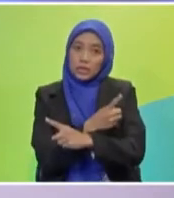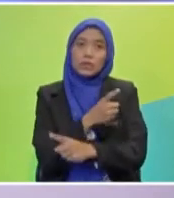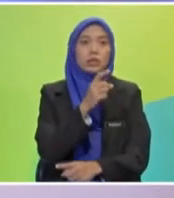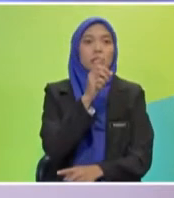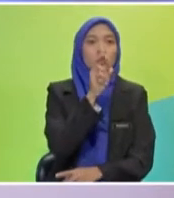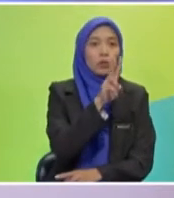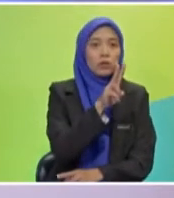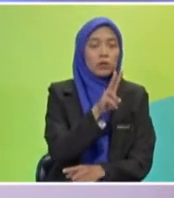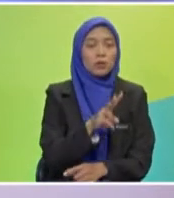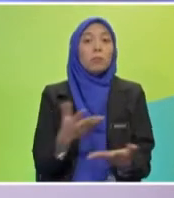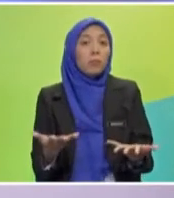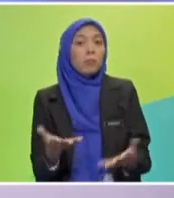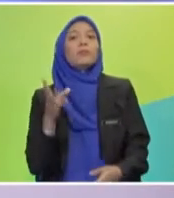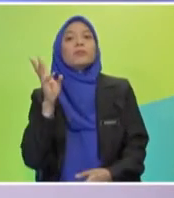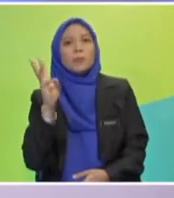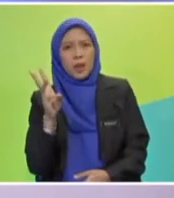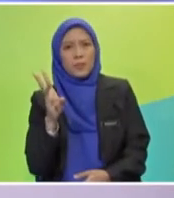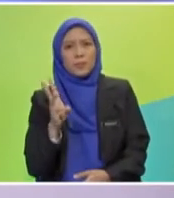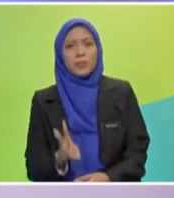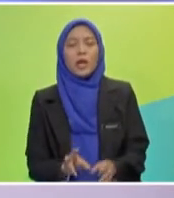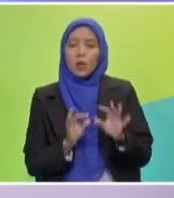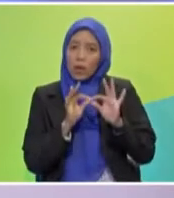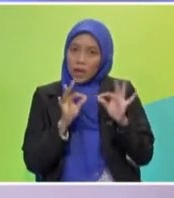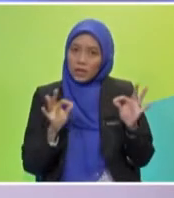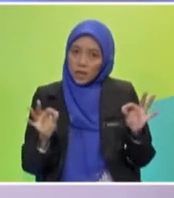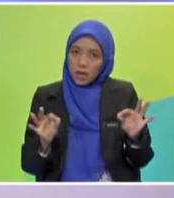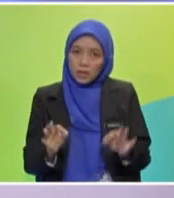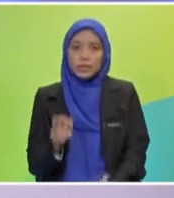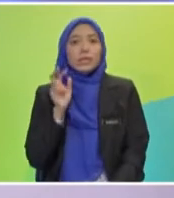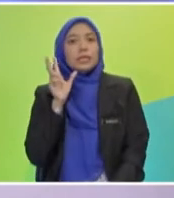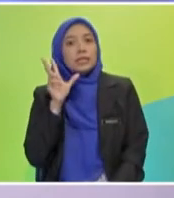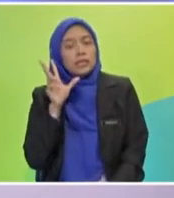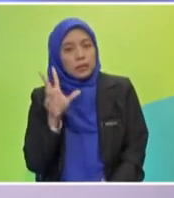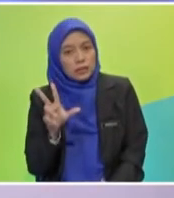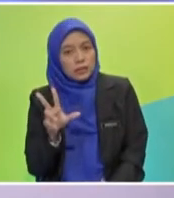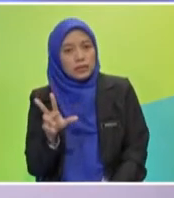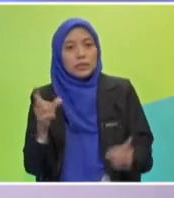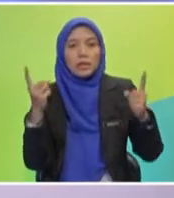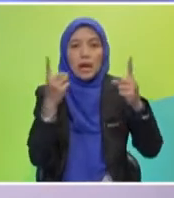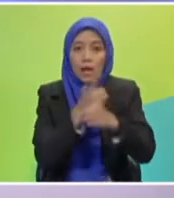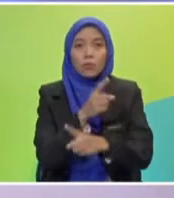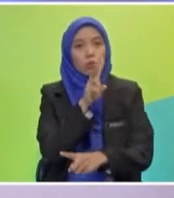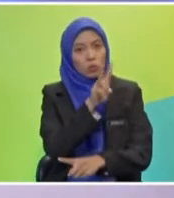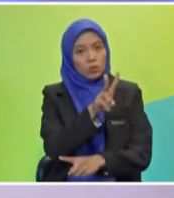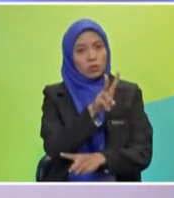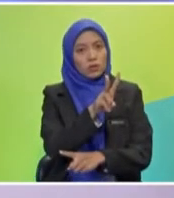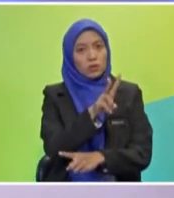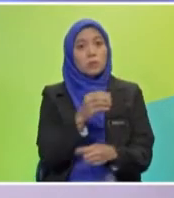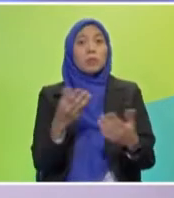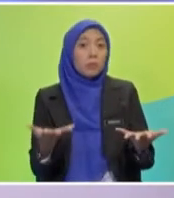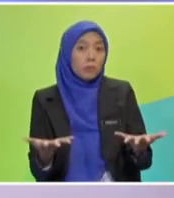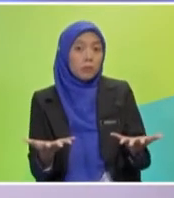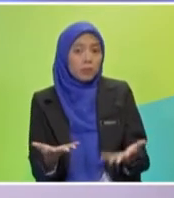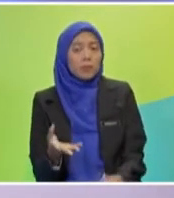enam. Jadi dalam struktur ayatnya kita boleh fahami bahawa tiga darab dengan dua sama